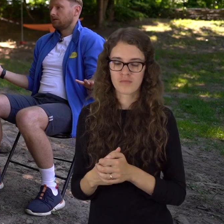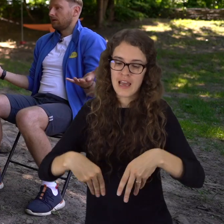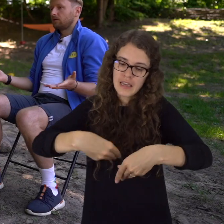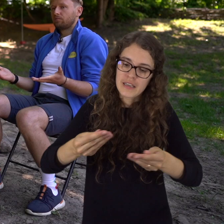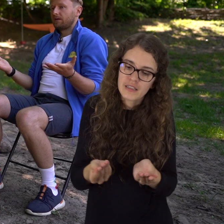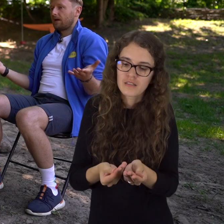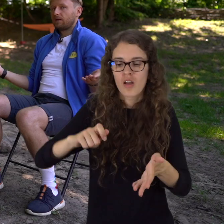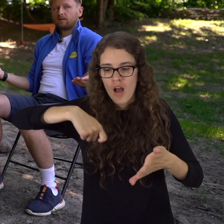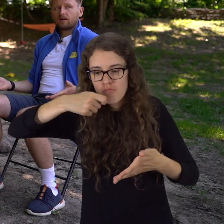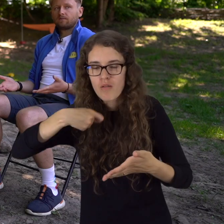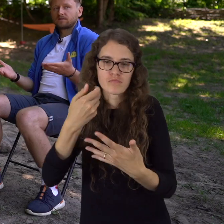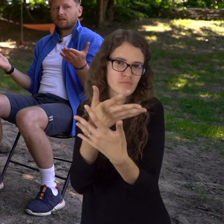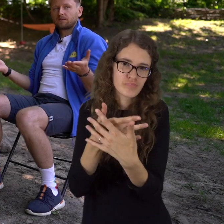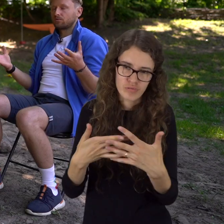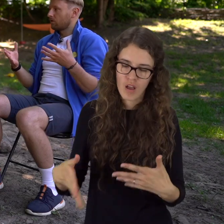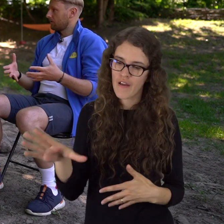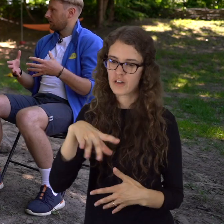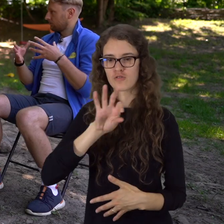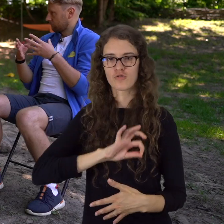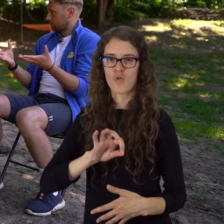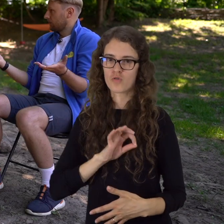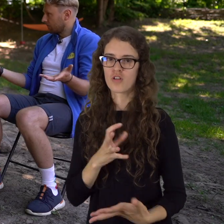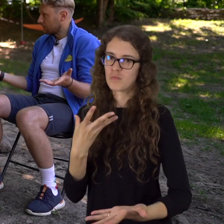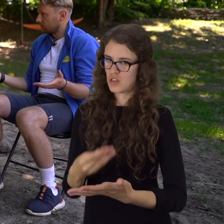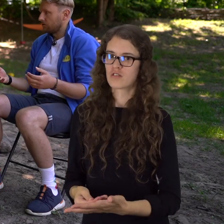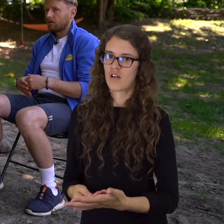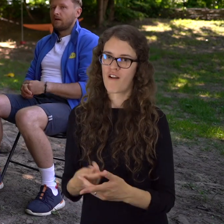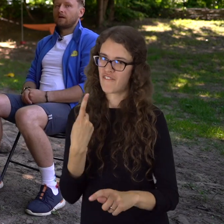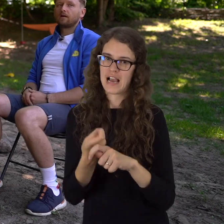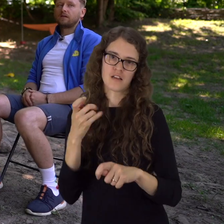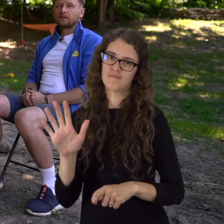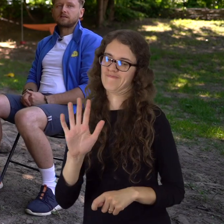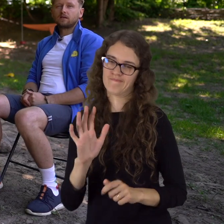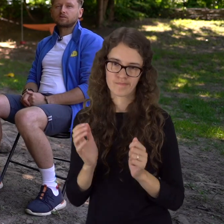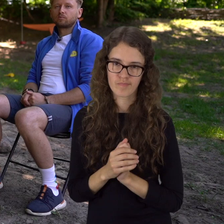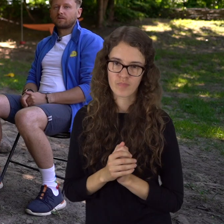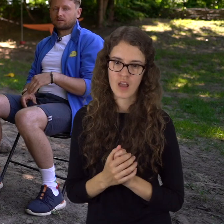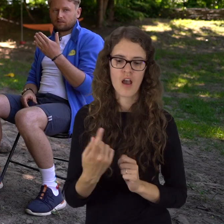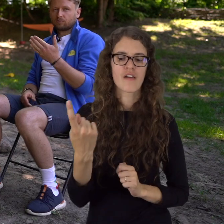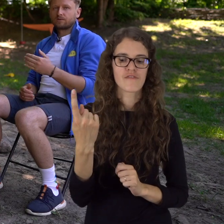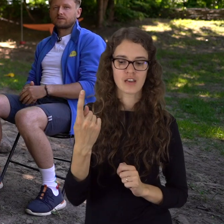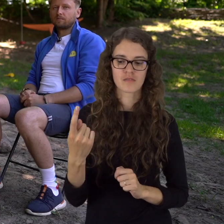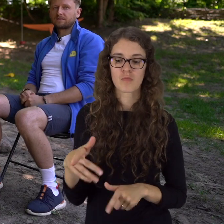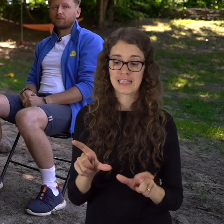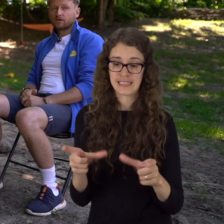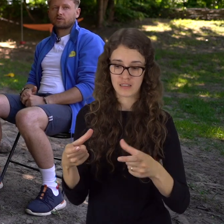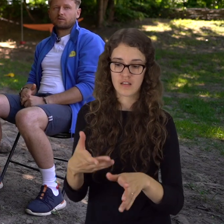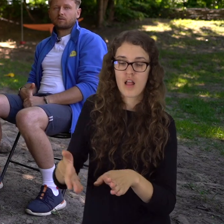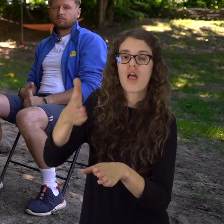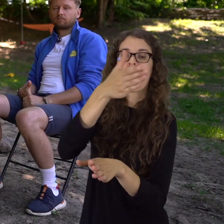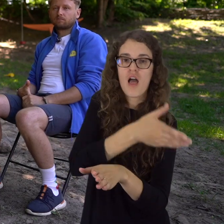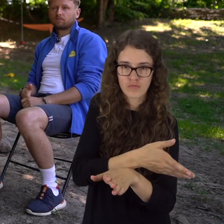šitaip. Indai, dubenėliai, na, visą tai mes naudojame ne vienkartinio. Vienintelis dalykas, turbūt, vat, kuris irgi mes